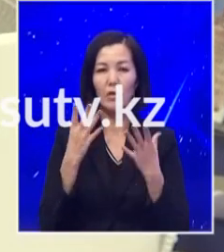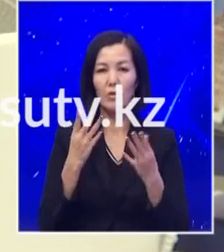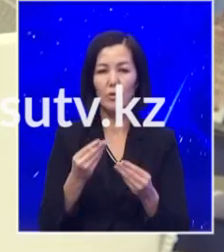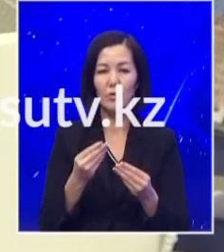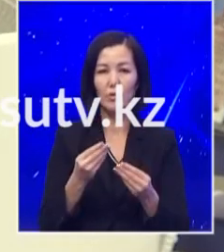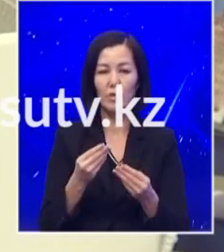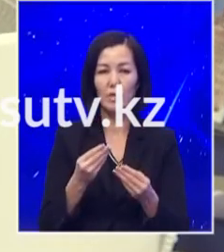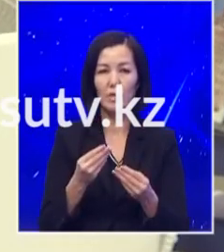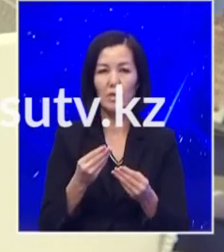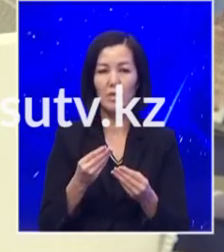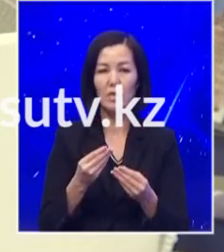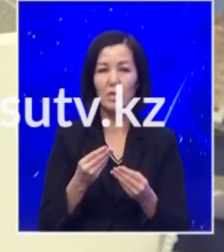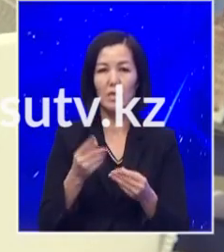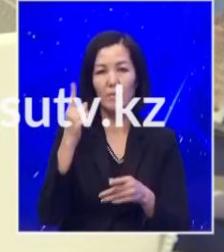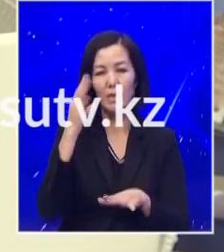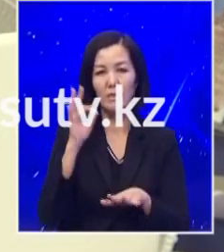аллергия ретінде